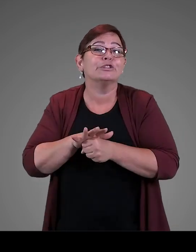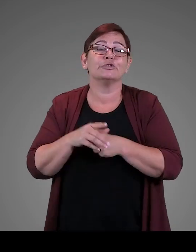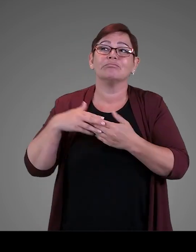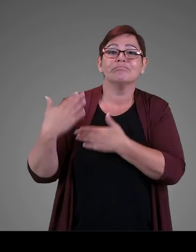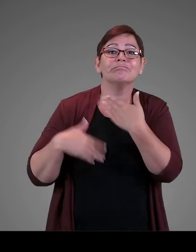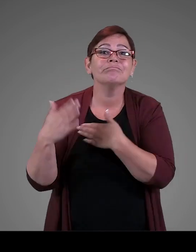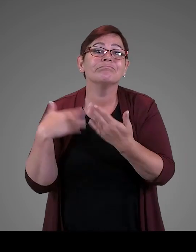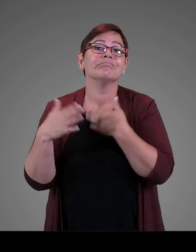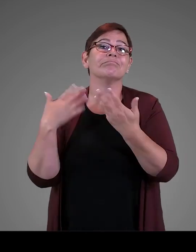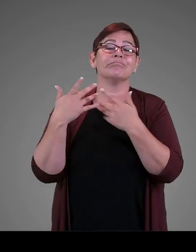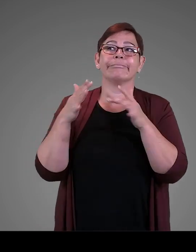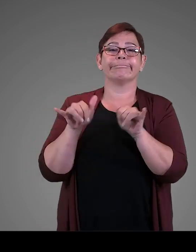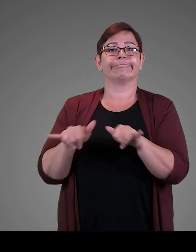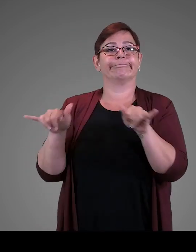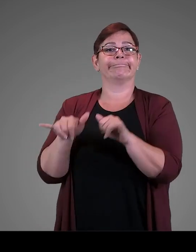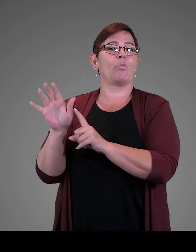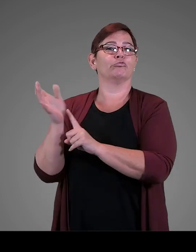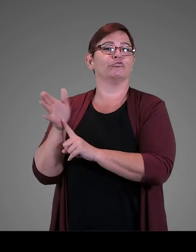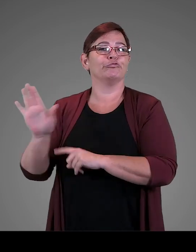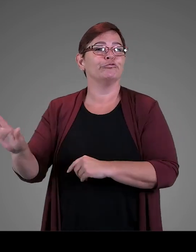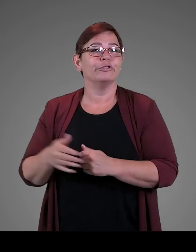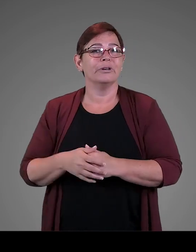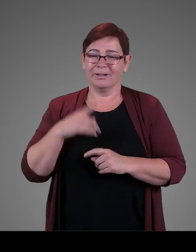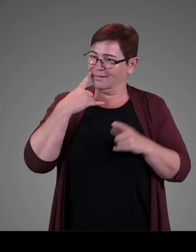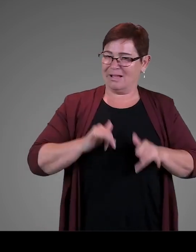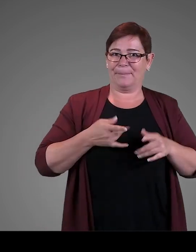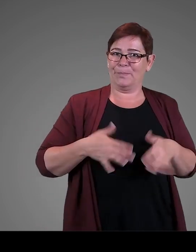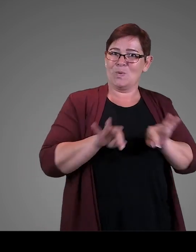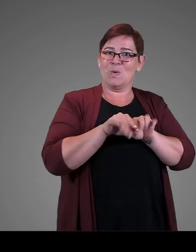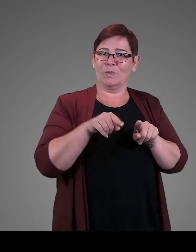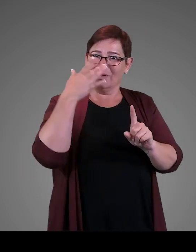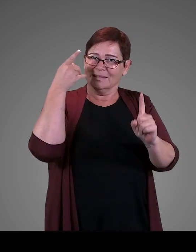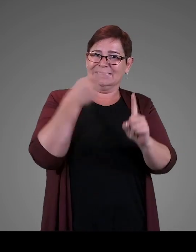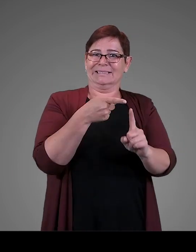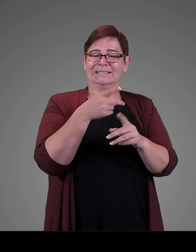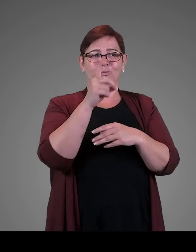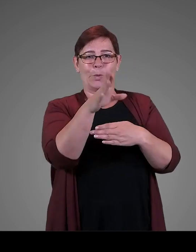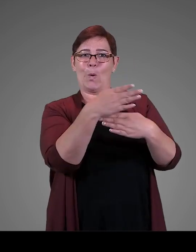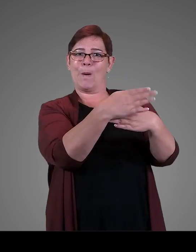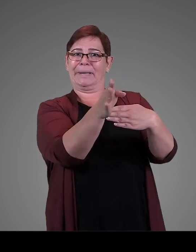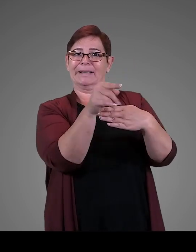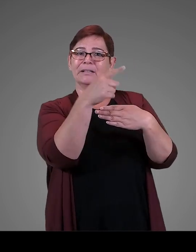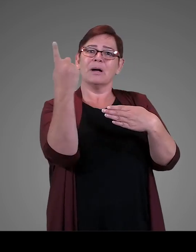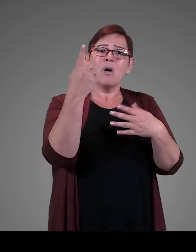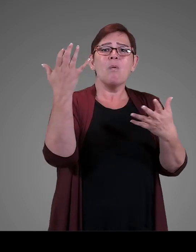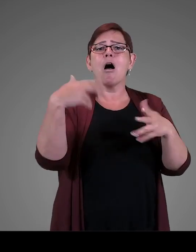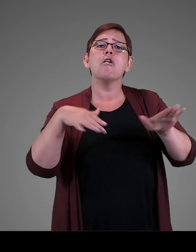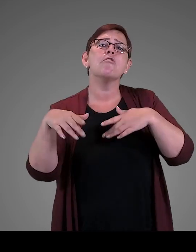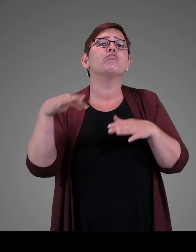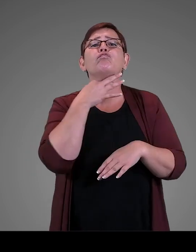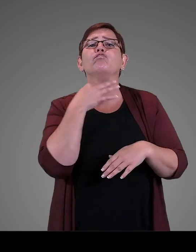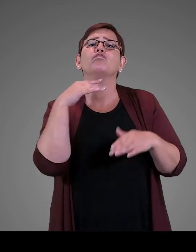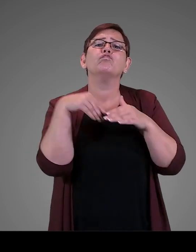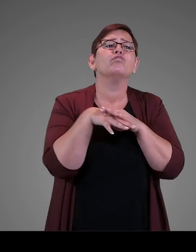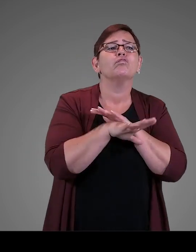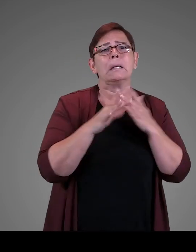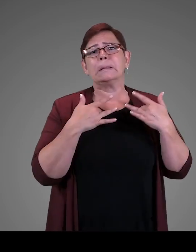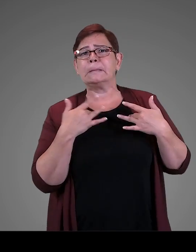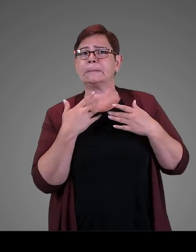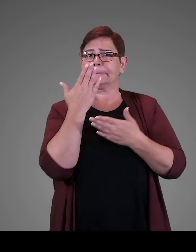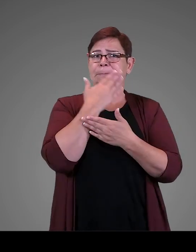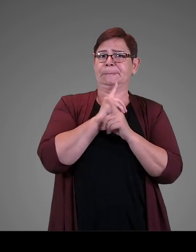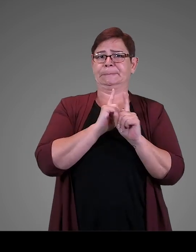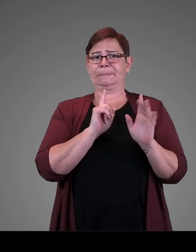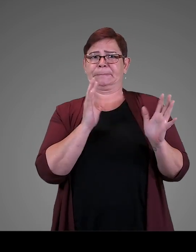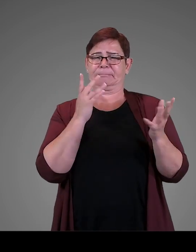monoculture. Puis je trouve que ça, c'est super important parce que c'est ça qui laisse justement une porte d'entrée pour quelqu'un qui veut faire des déambulations un peu invisibles,